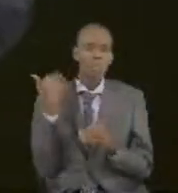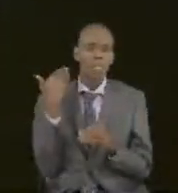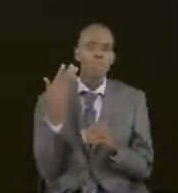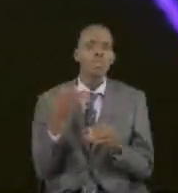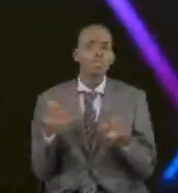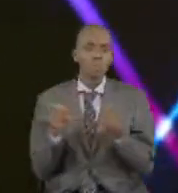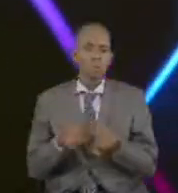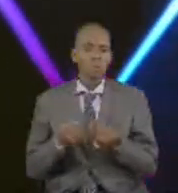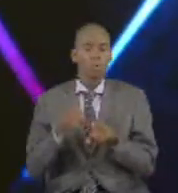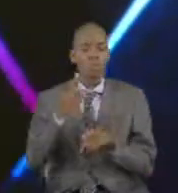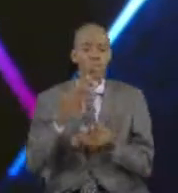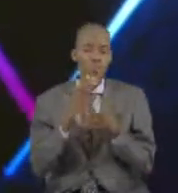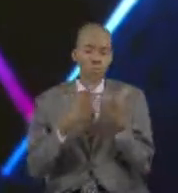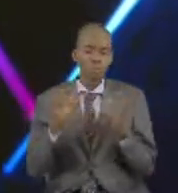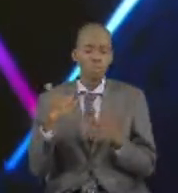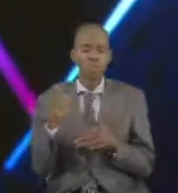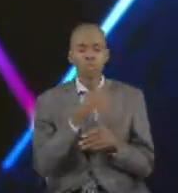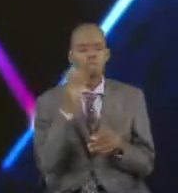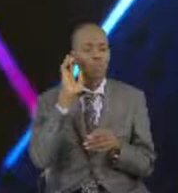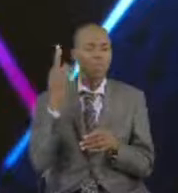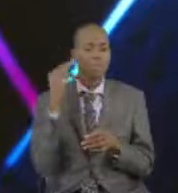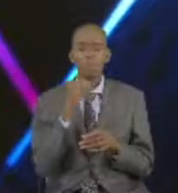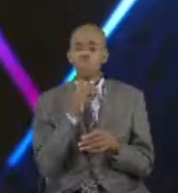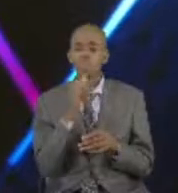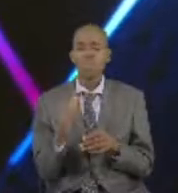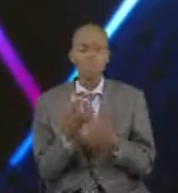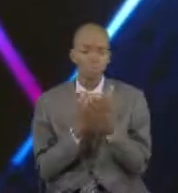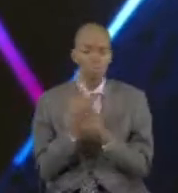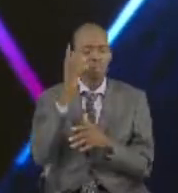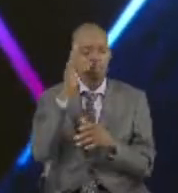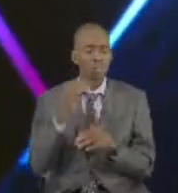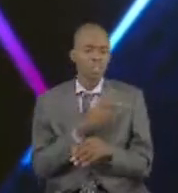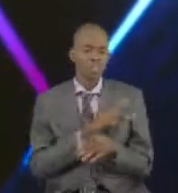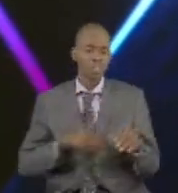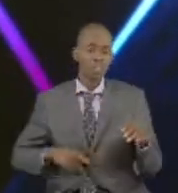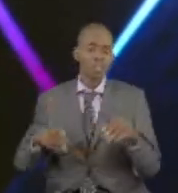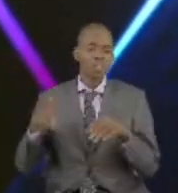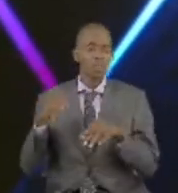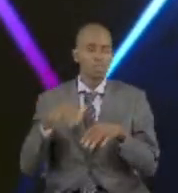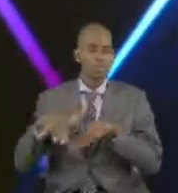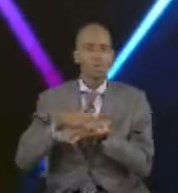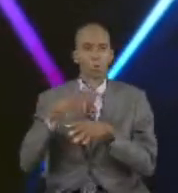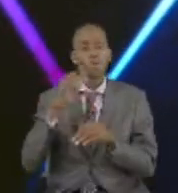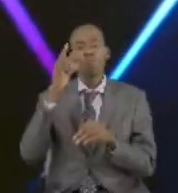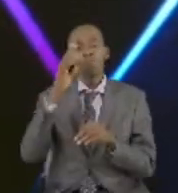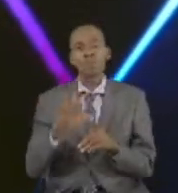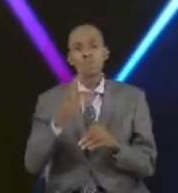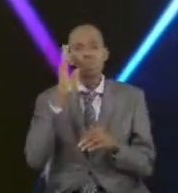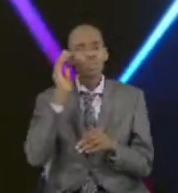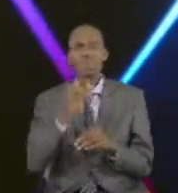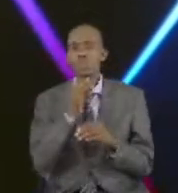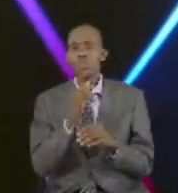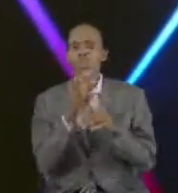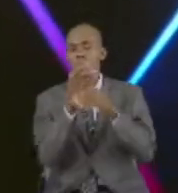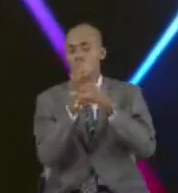Vous étiez, c'est ce que vous étiez, quelques-uns de vous, vous n'étiez pas candidat au royaume de Dieu. Pendant que vous étiez comme ça, vous n'étiez